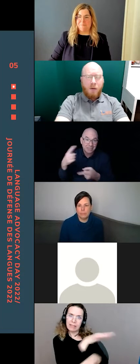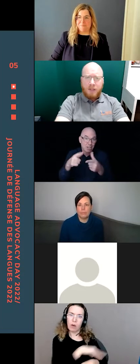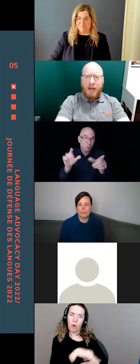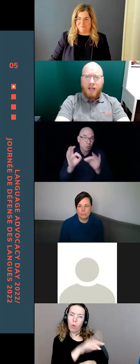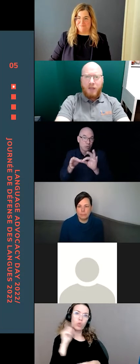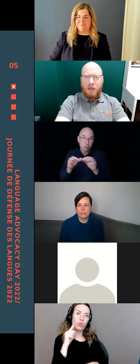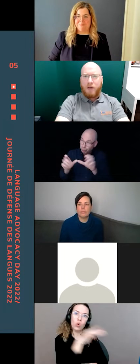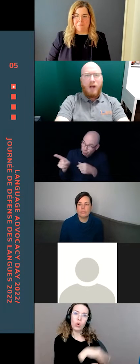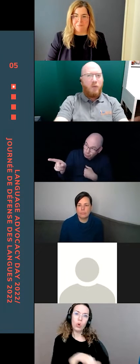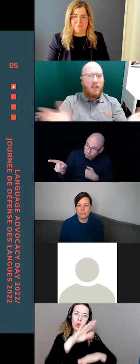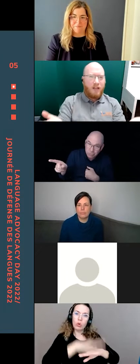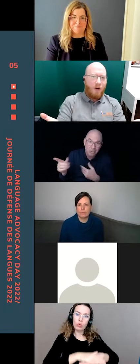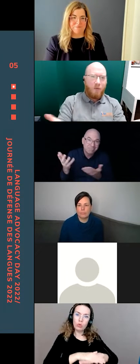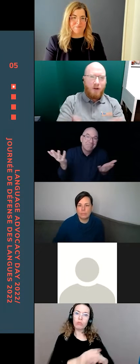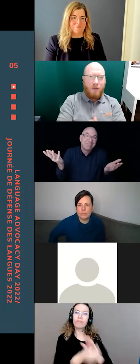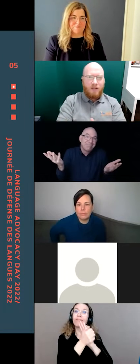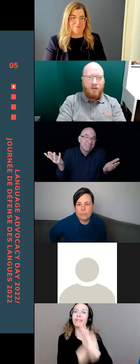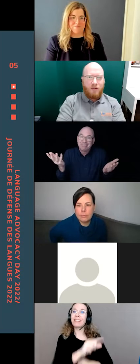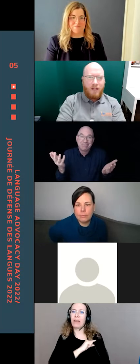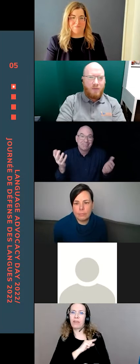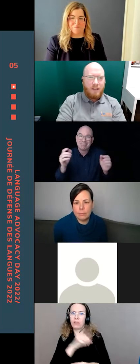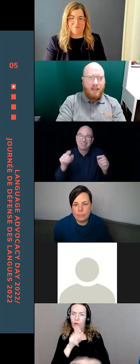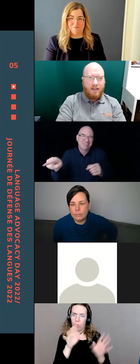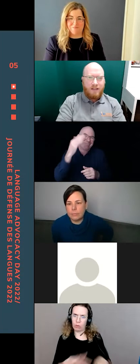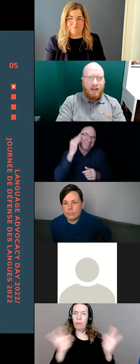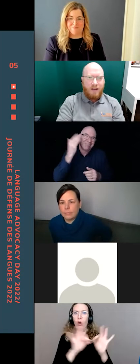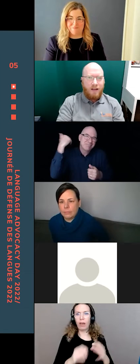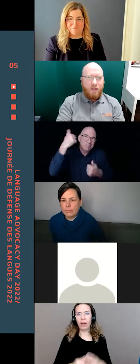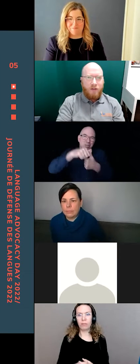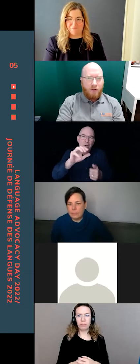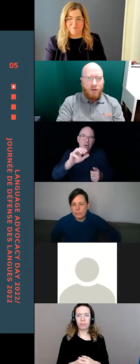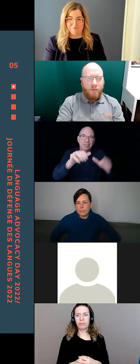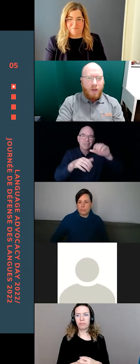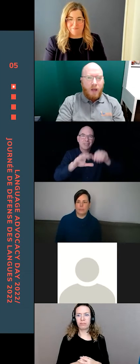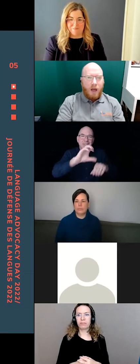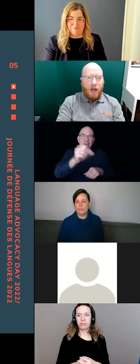de leur poser la question concernant leur qualification.